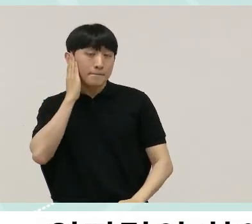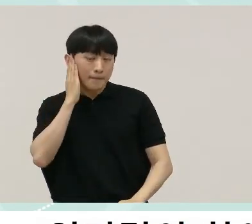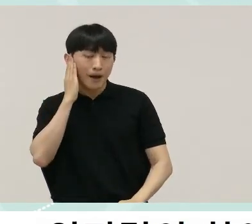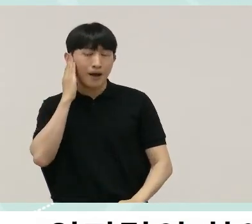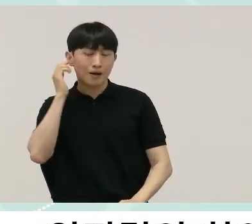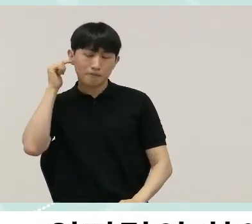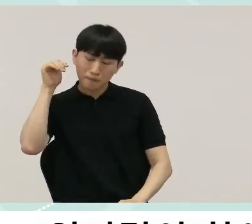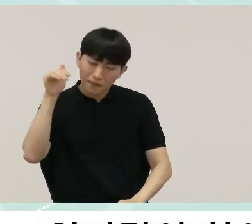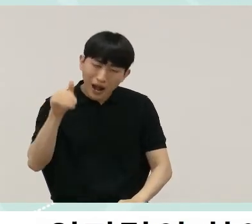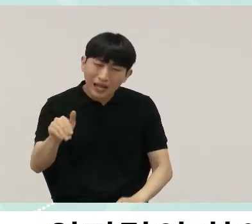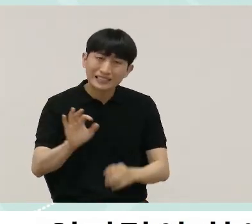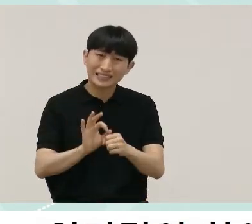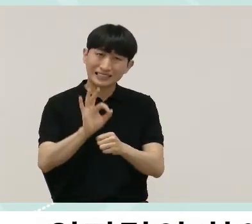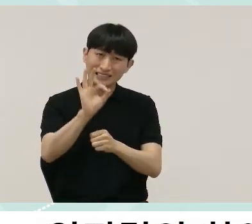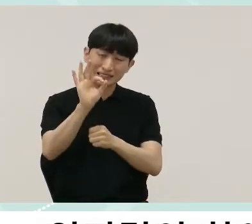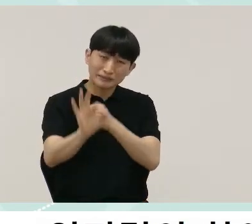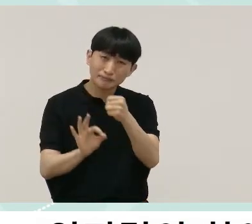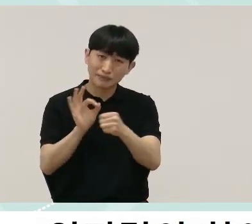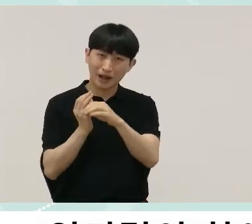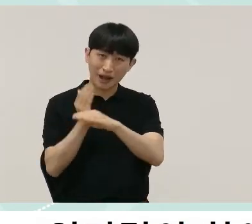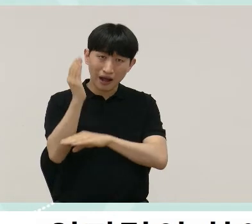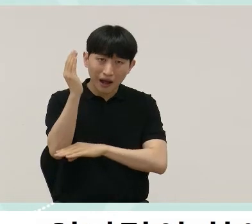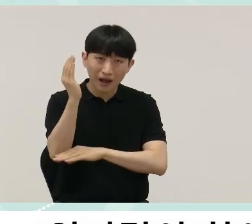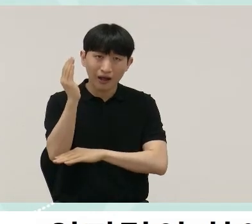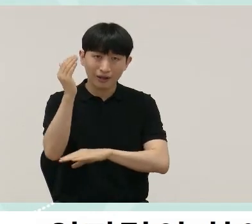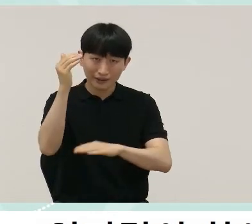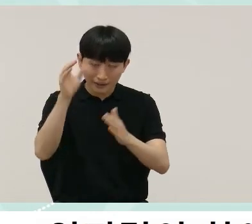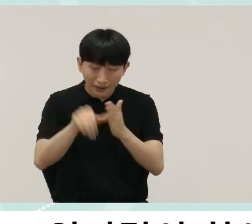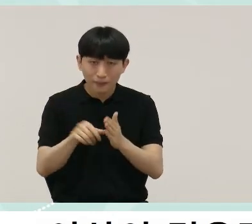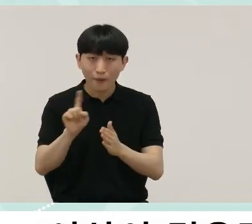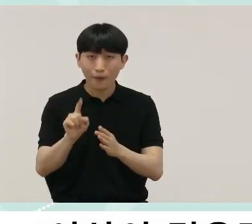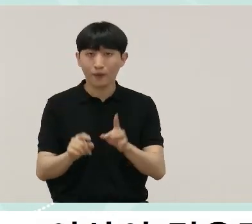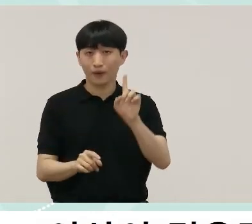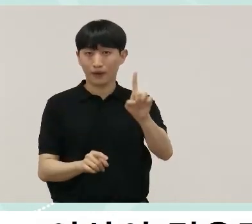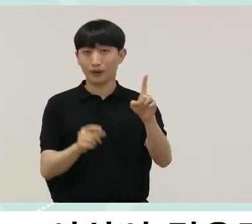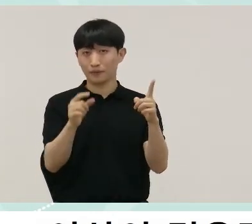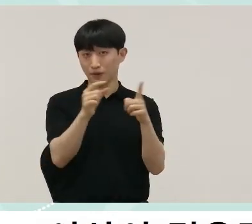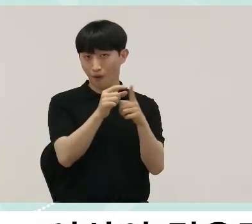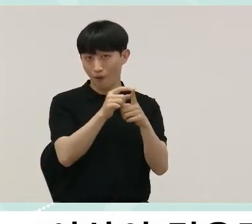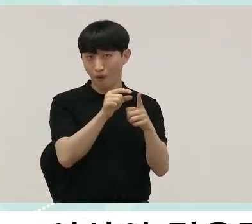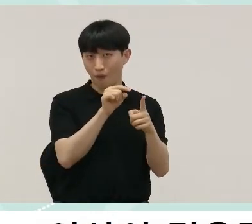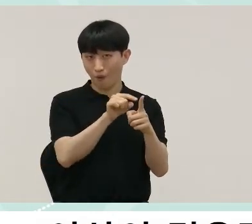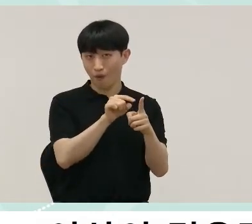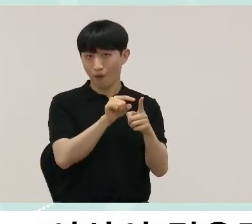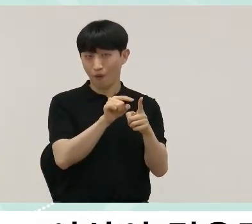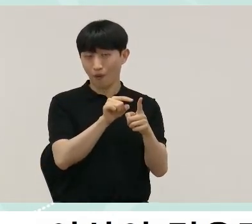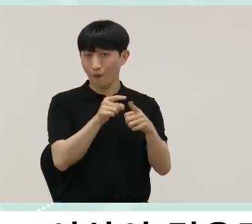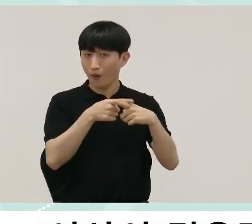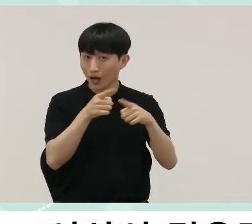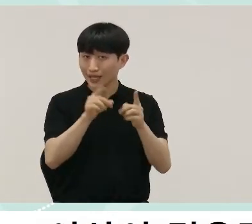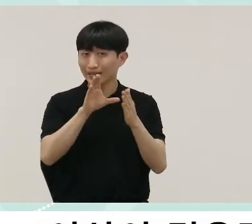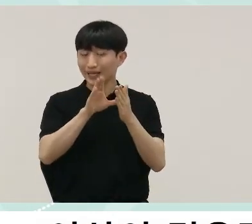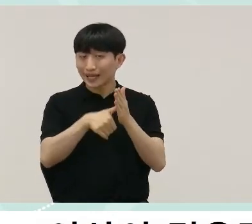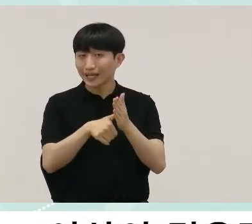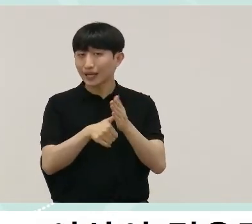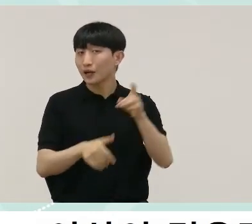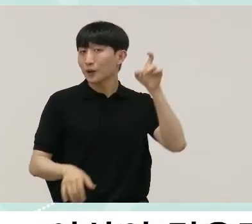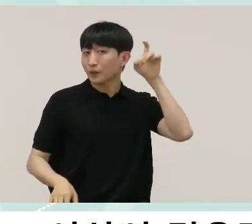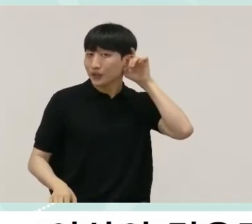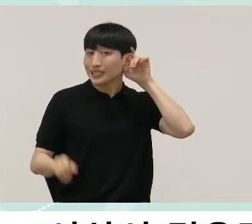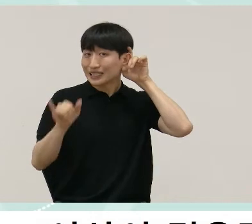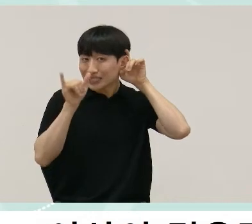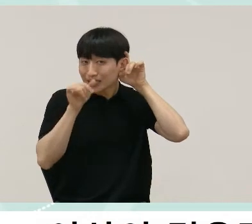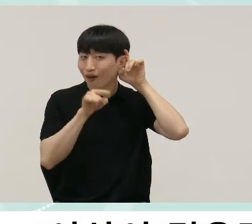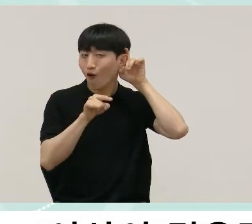보면은 이름절 단어에서 평가에서 보청기를 착용한 그룹이 훨씬 더 수행력이